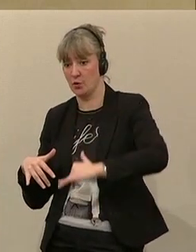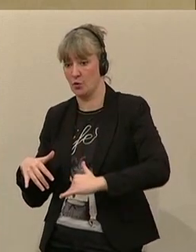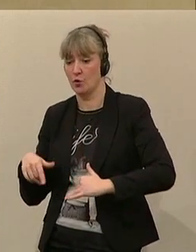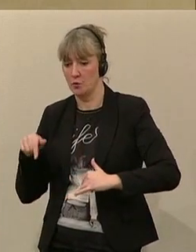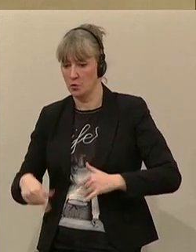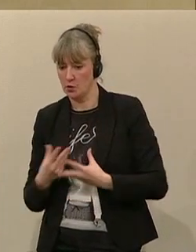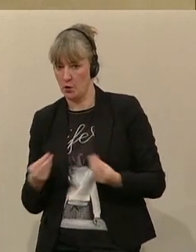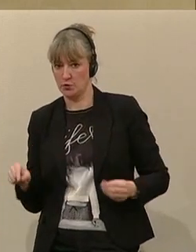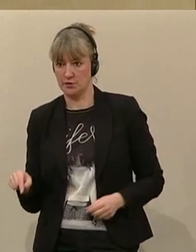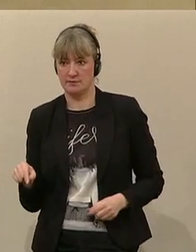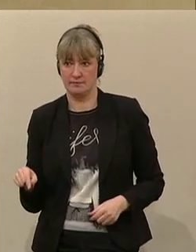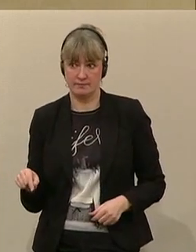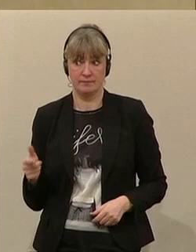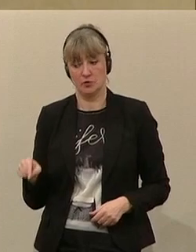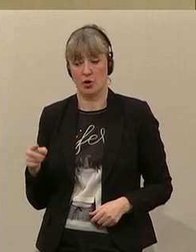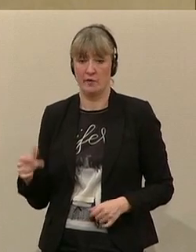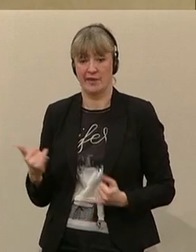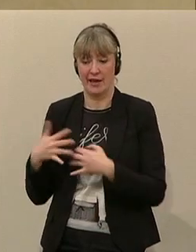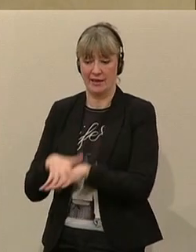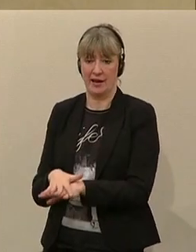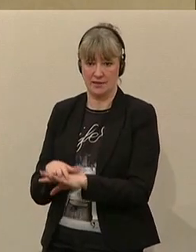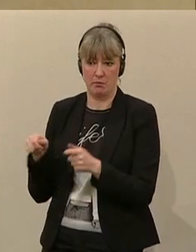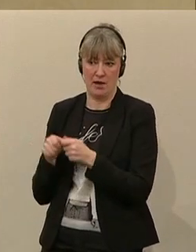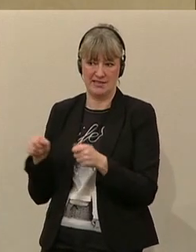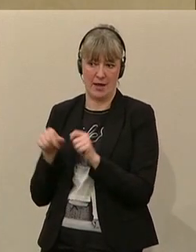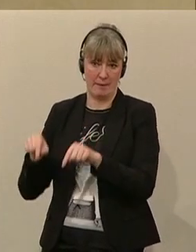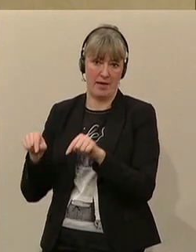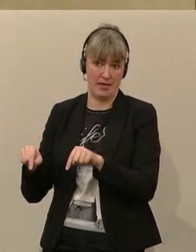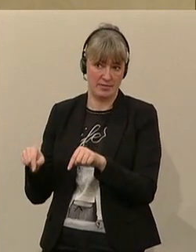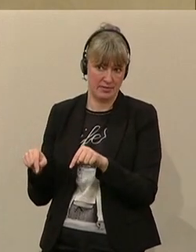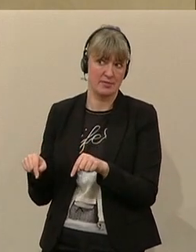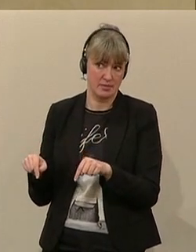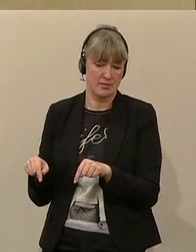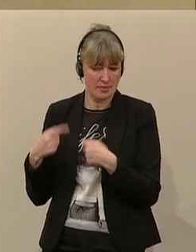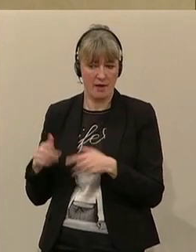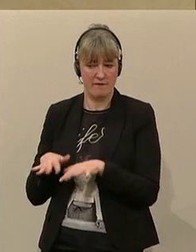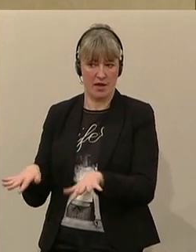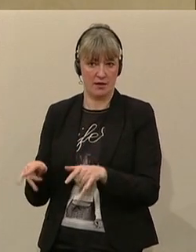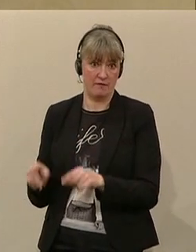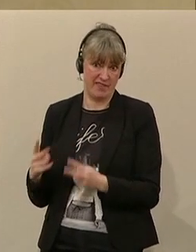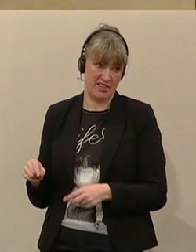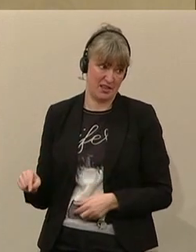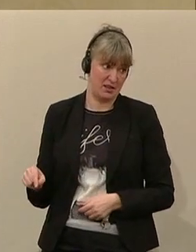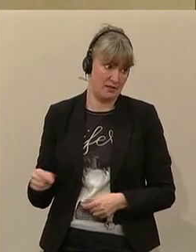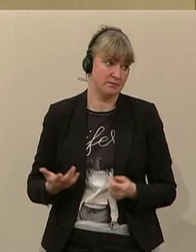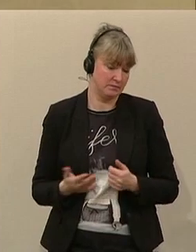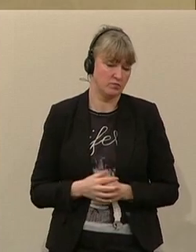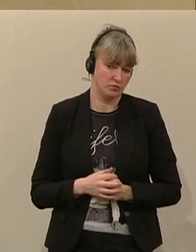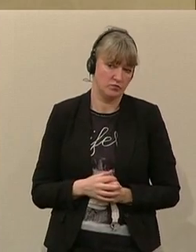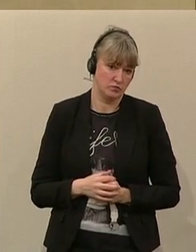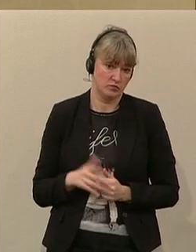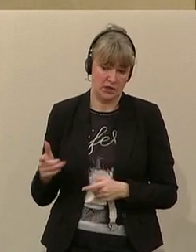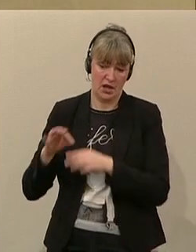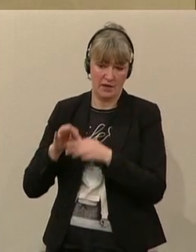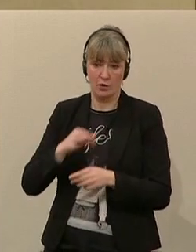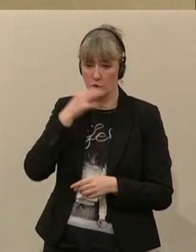in den Griff bekommen und schauen, dass wir dort Integrationsmaßnahmen setzen, die tatsächlich wirken. Das ist ganz wesentlich und da ist die